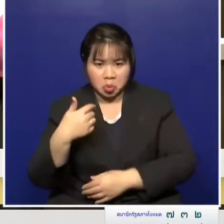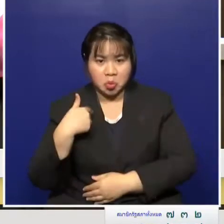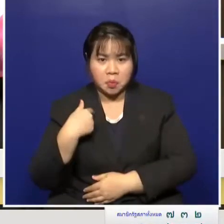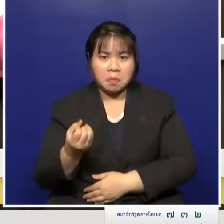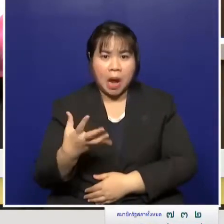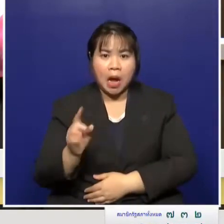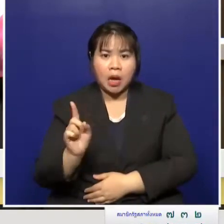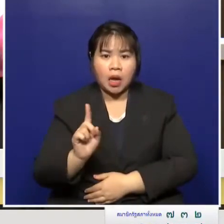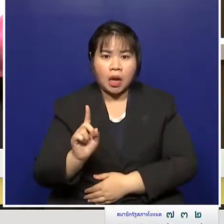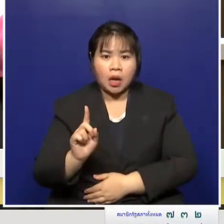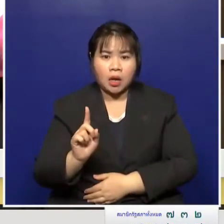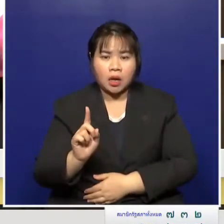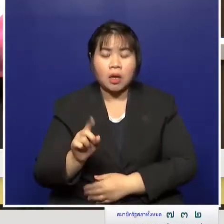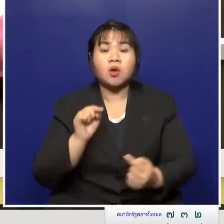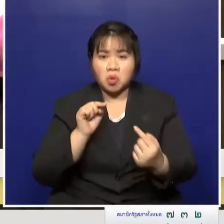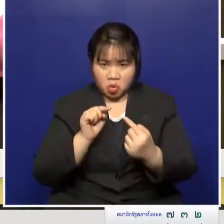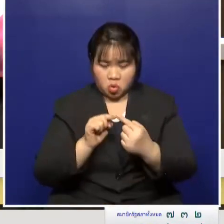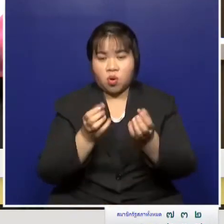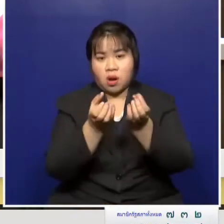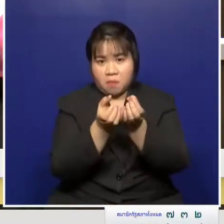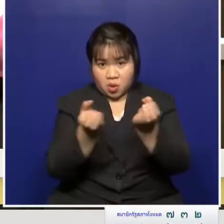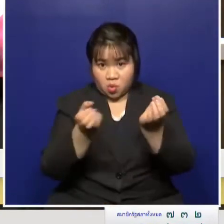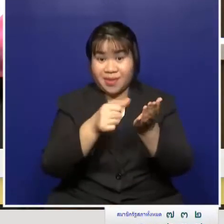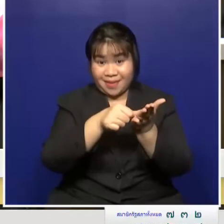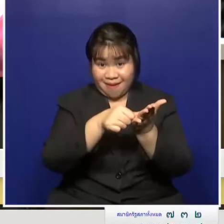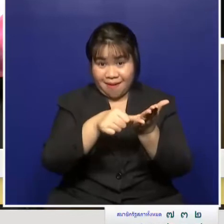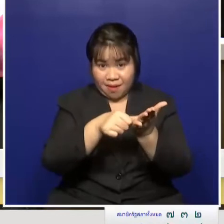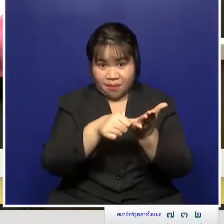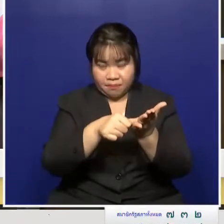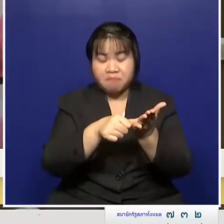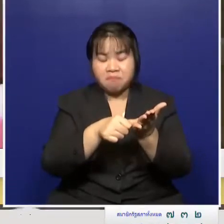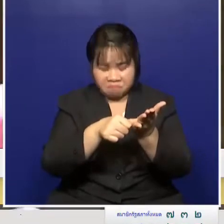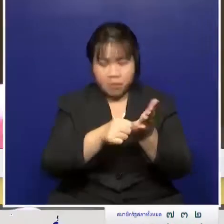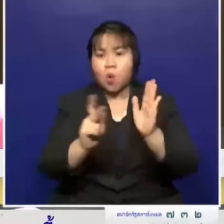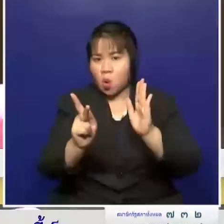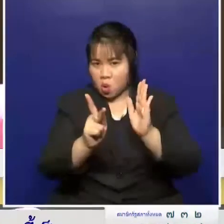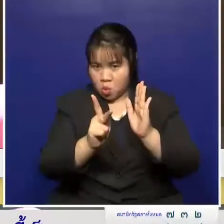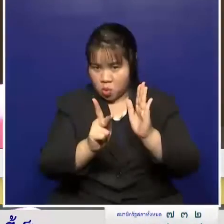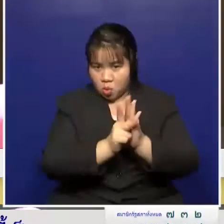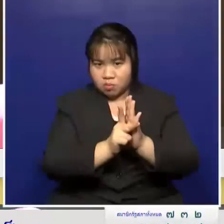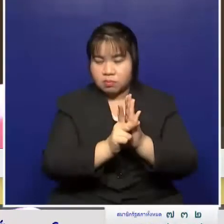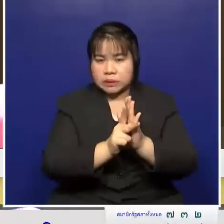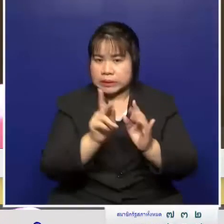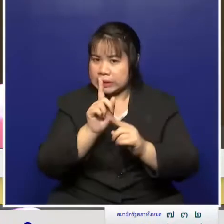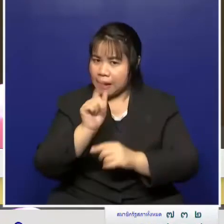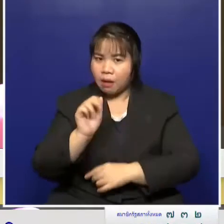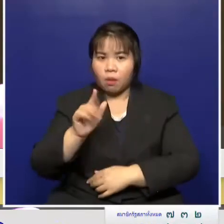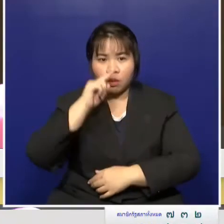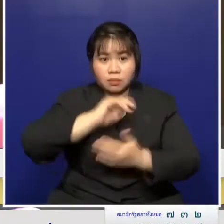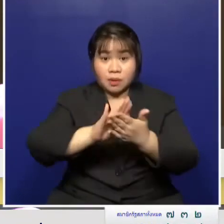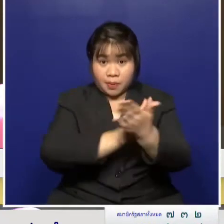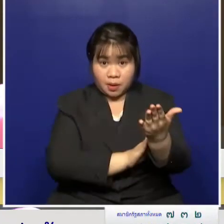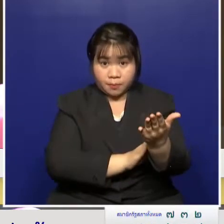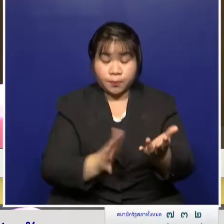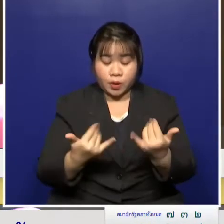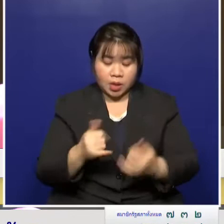ขณะนี้ก็คือการแก้รัฐธรรมนูญซึ่งเป็นกติกาสูงสุดของประเทศสมาชิกรั